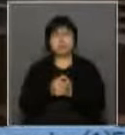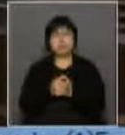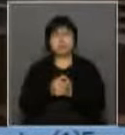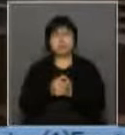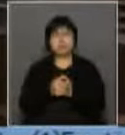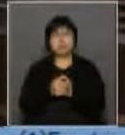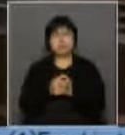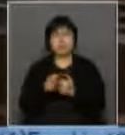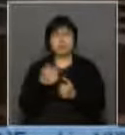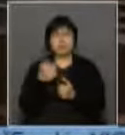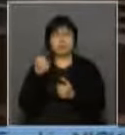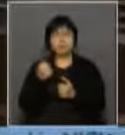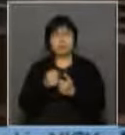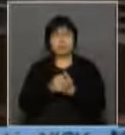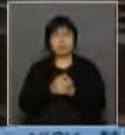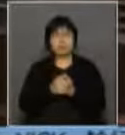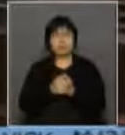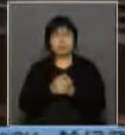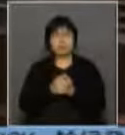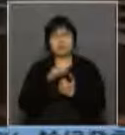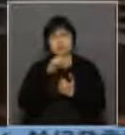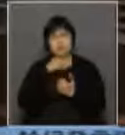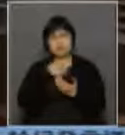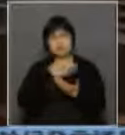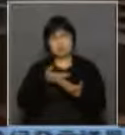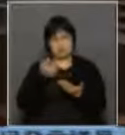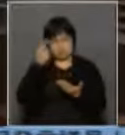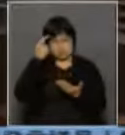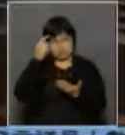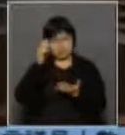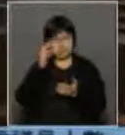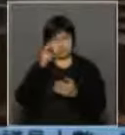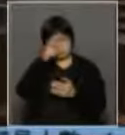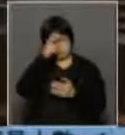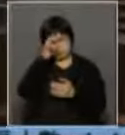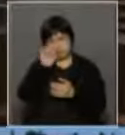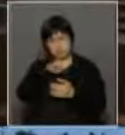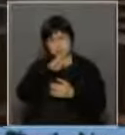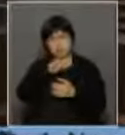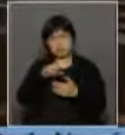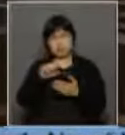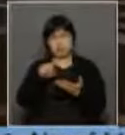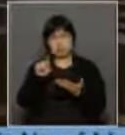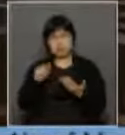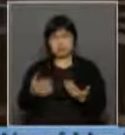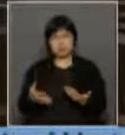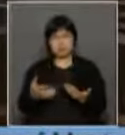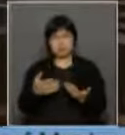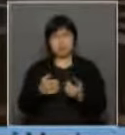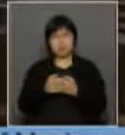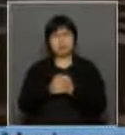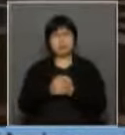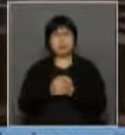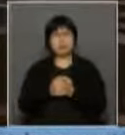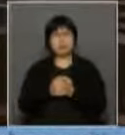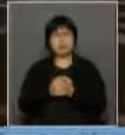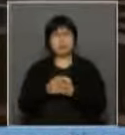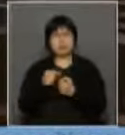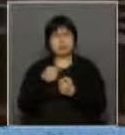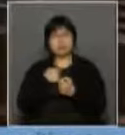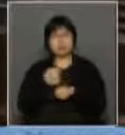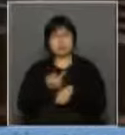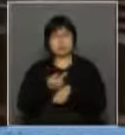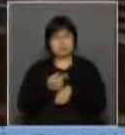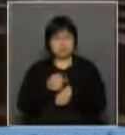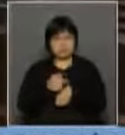主席，既然如果我哋已經知道係政府錯，咁問題就係我哋而家咪要花行多啲嘅時